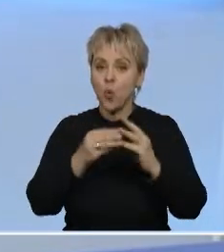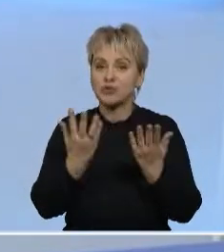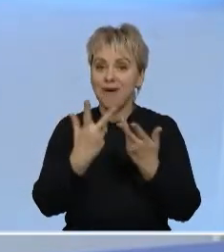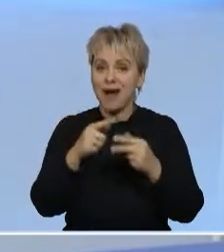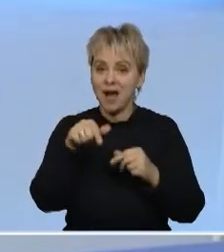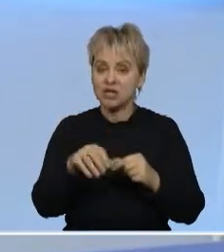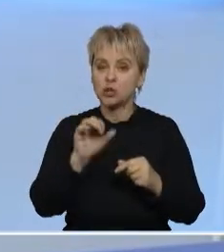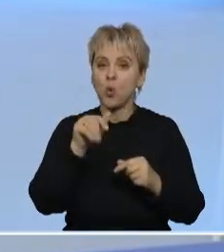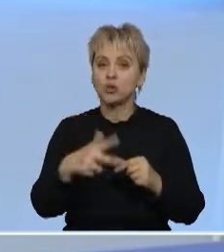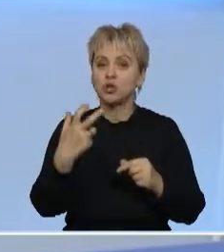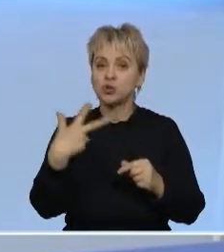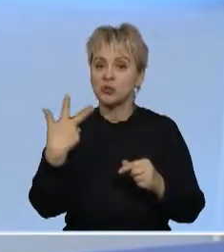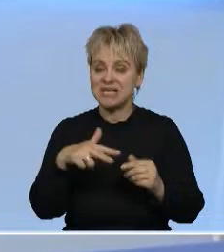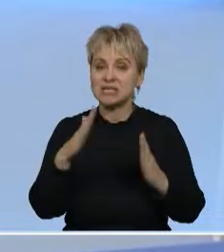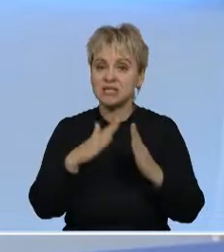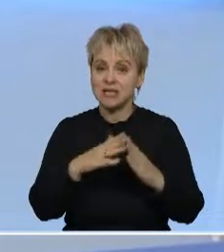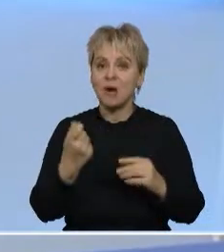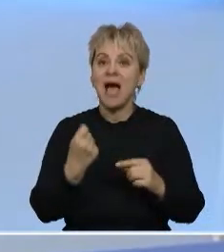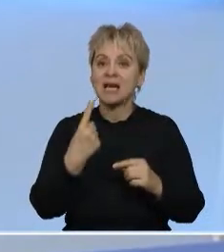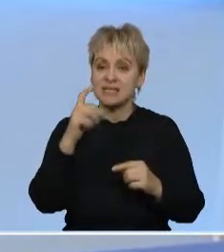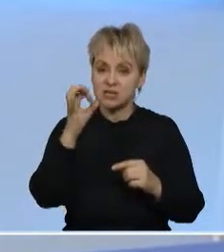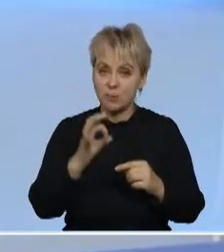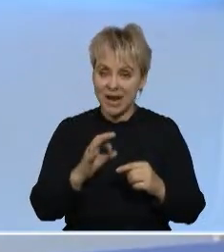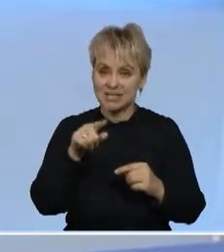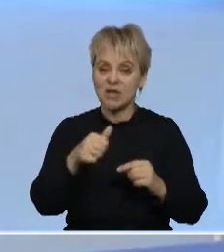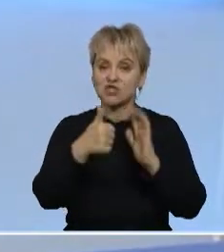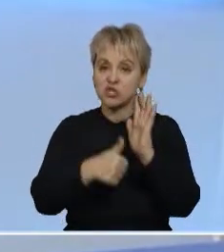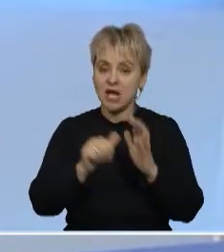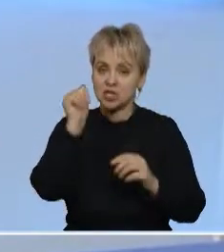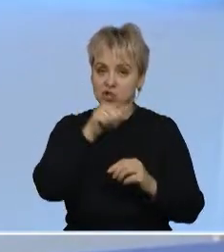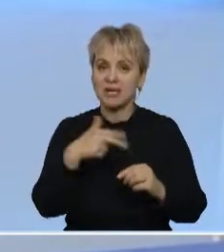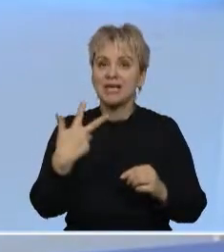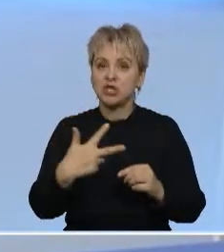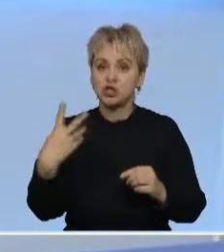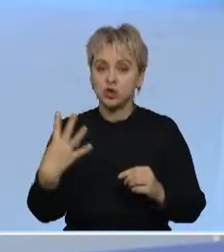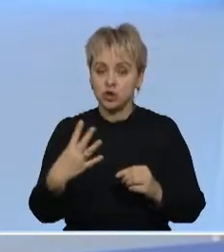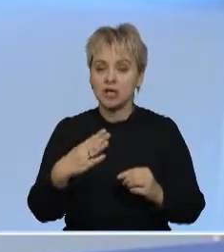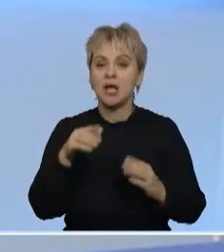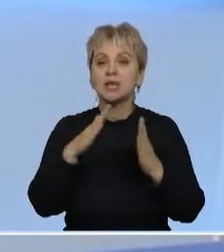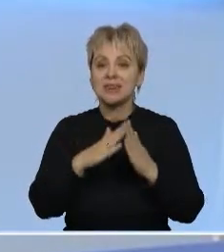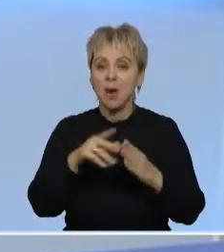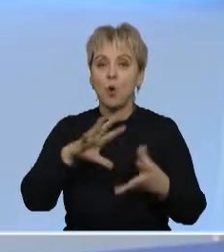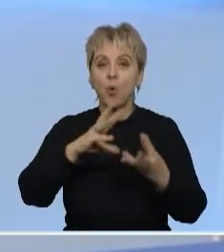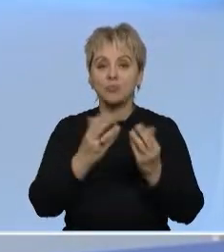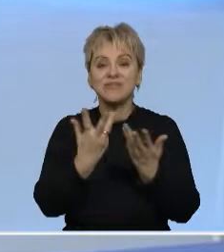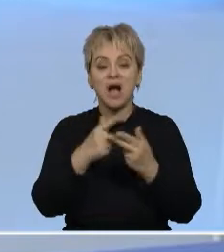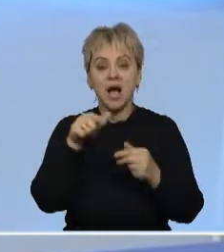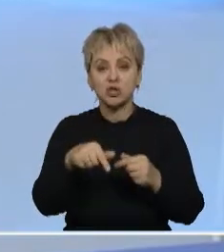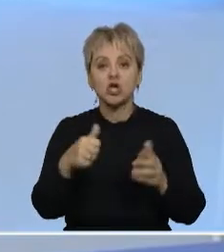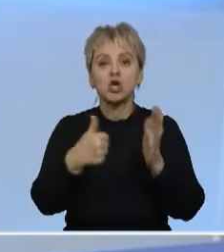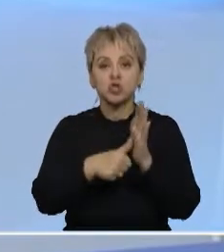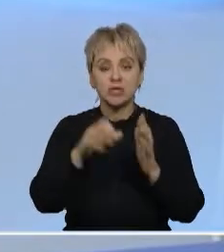количества, от 330 домов, это 11%. В 2016 году по 34 домам от общего количества, это